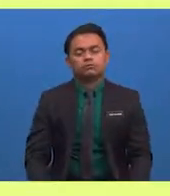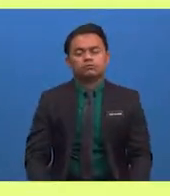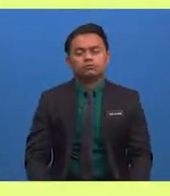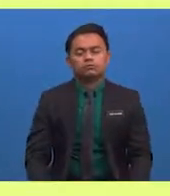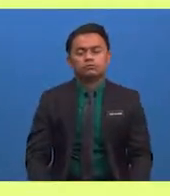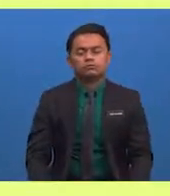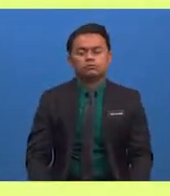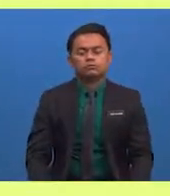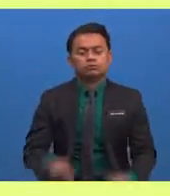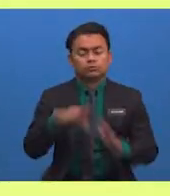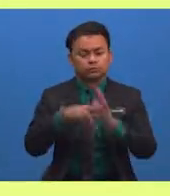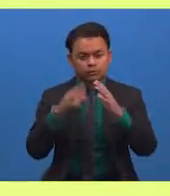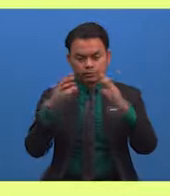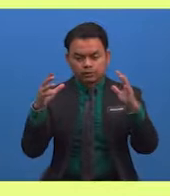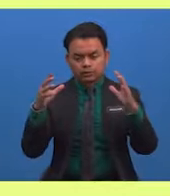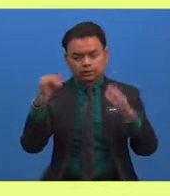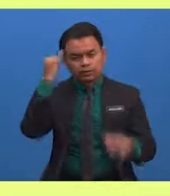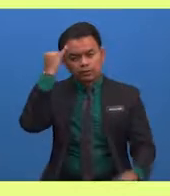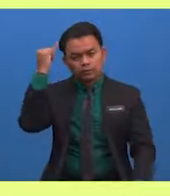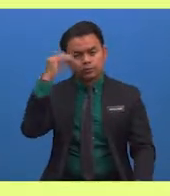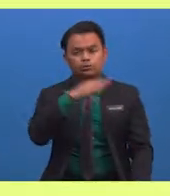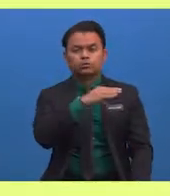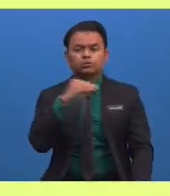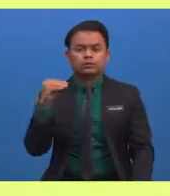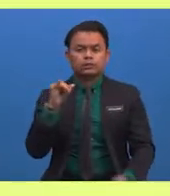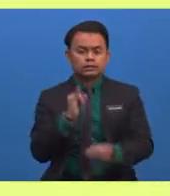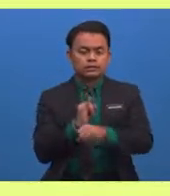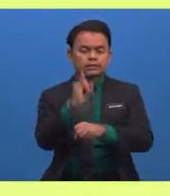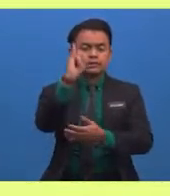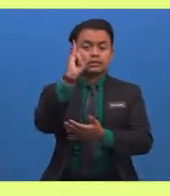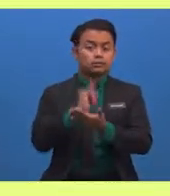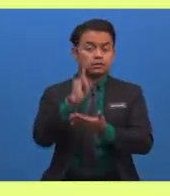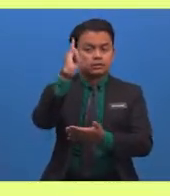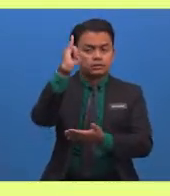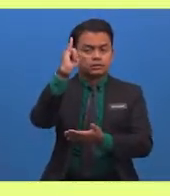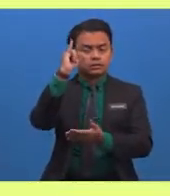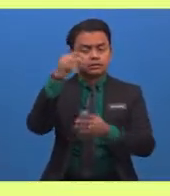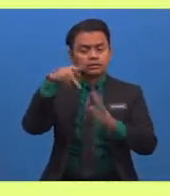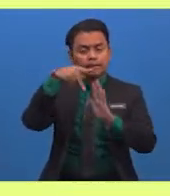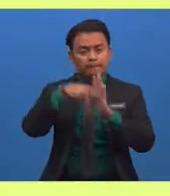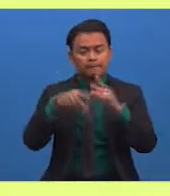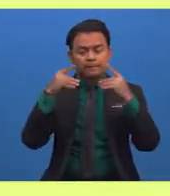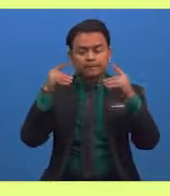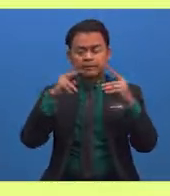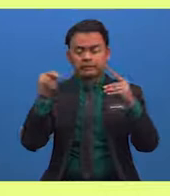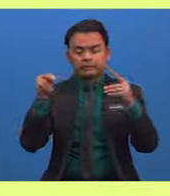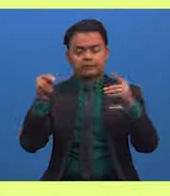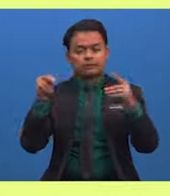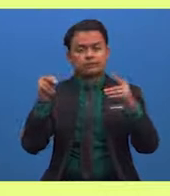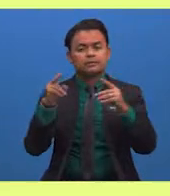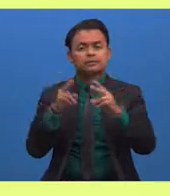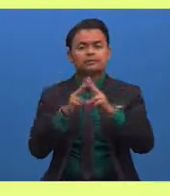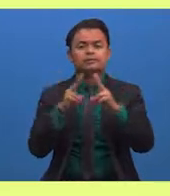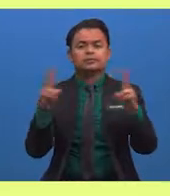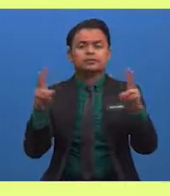Perkembangan ilmu dan institusi pendidikan pada masa itu berada di zaman keemasan dan